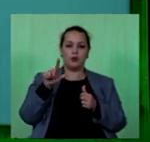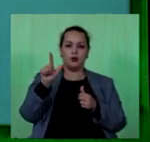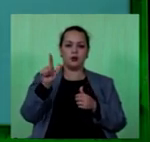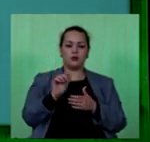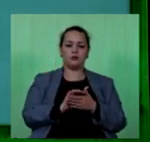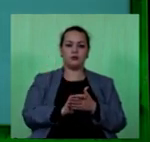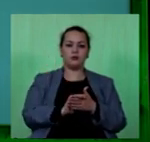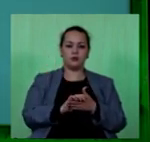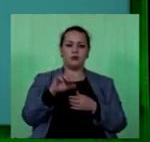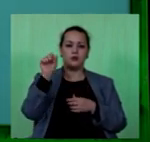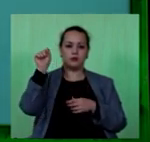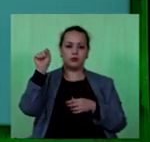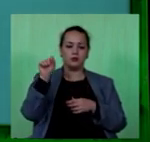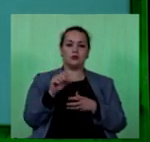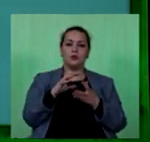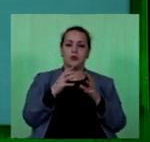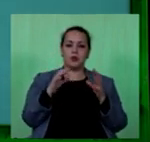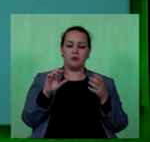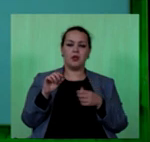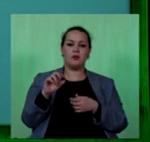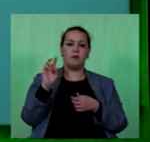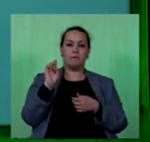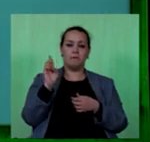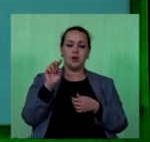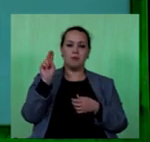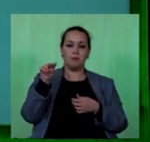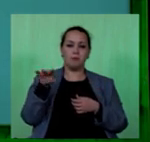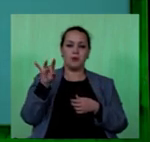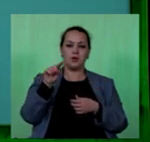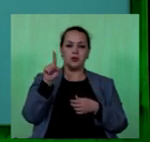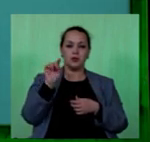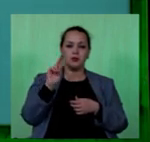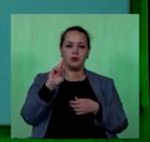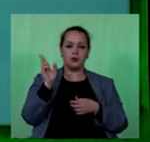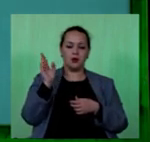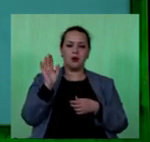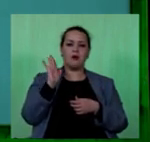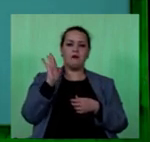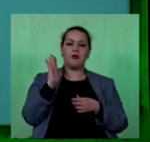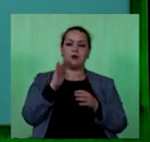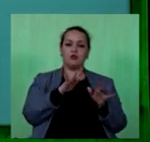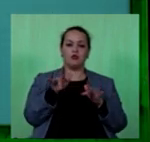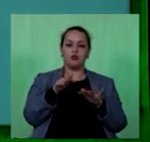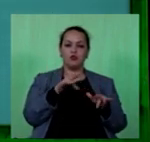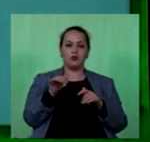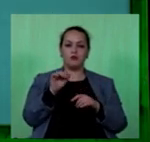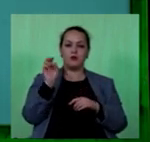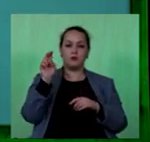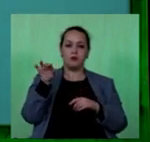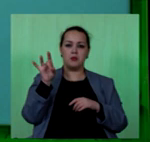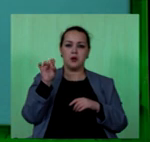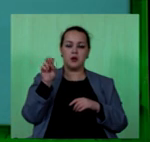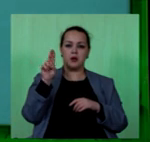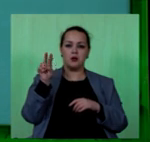а предмет б признак предмета в действие предмета вы уже выбрали и